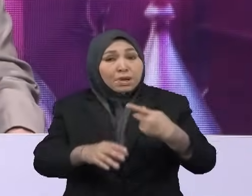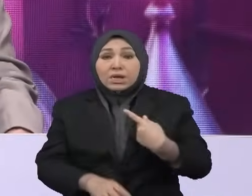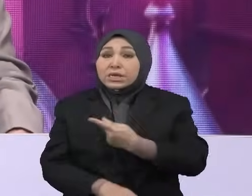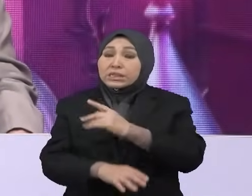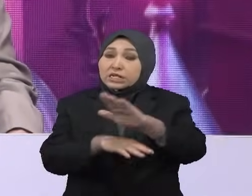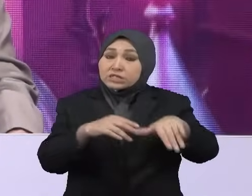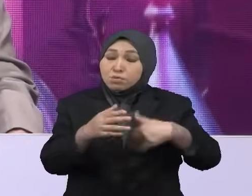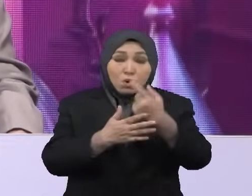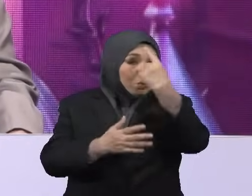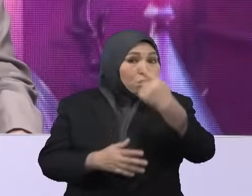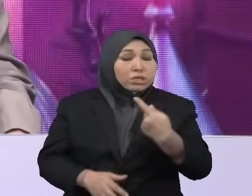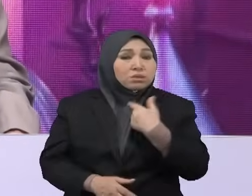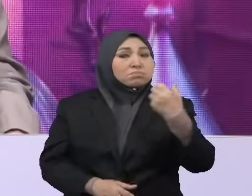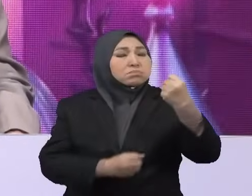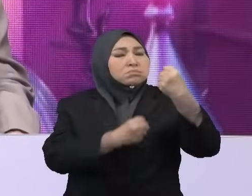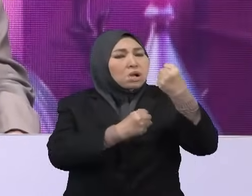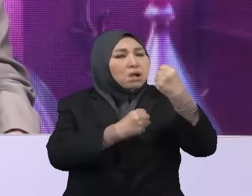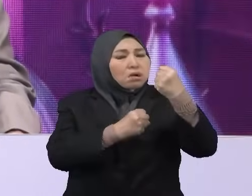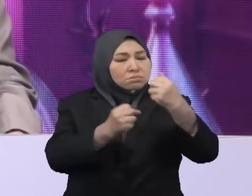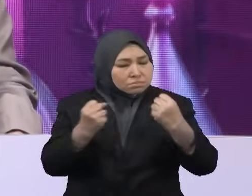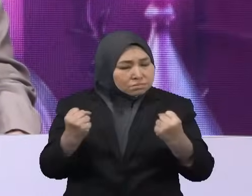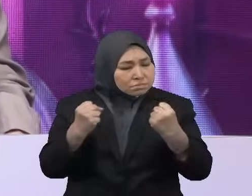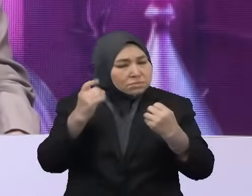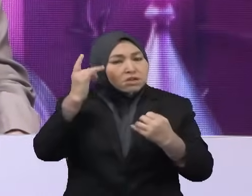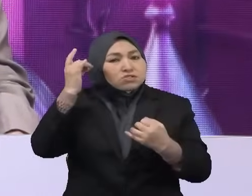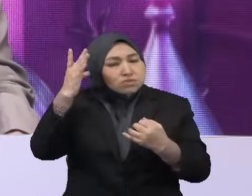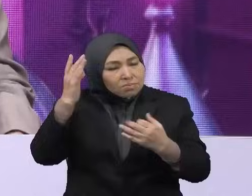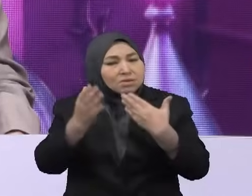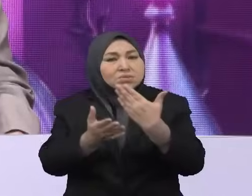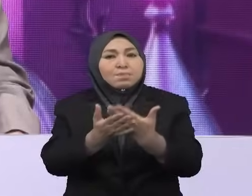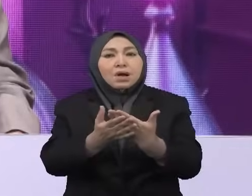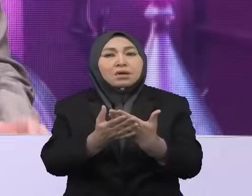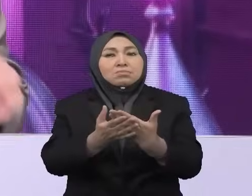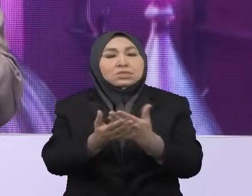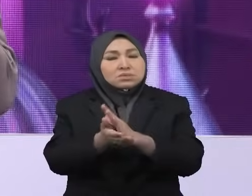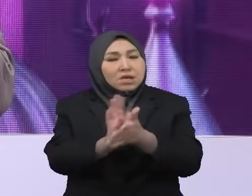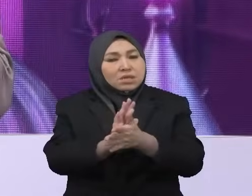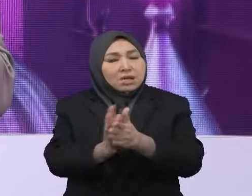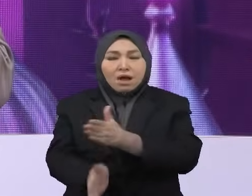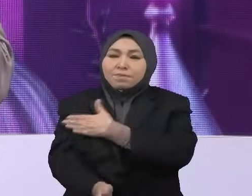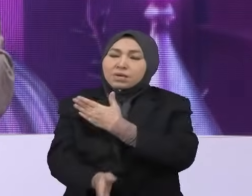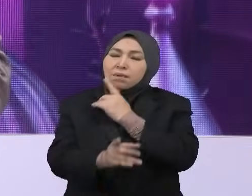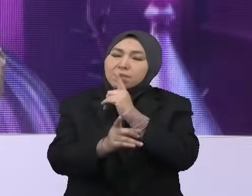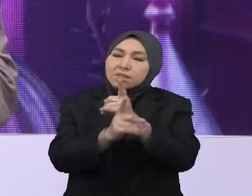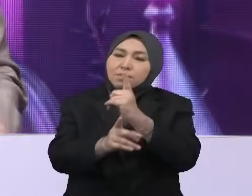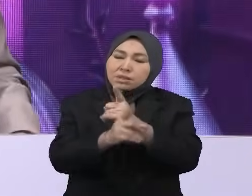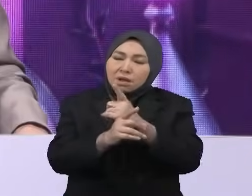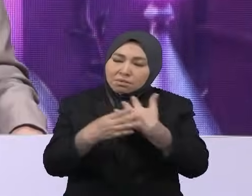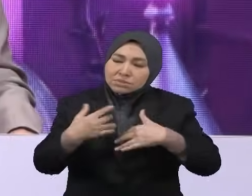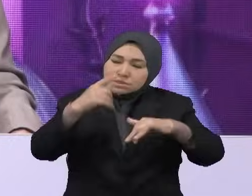semua untuk kita pegang kuat-kuat insya-Allah sehingga kita menjadi hamba yang benar-benar